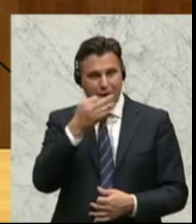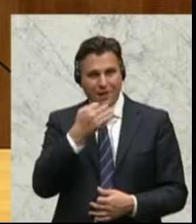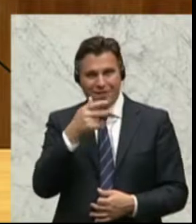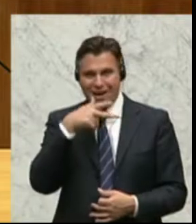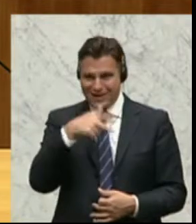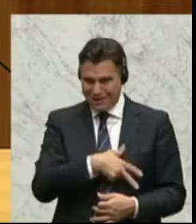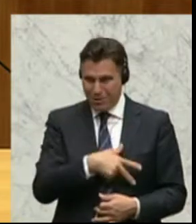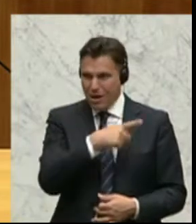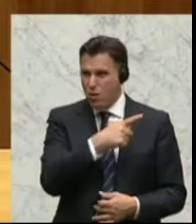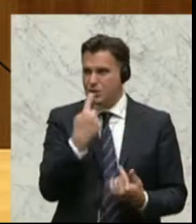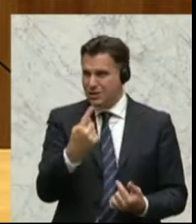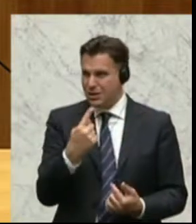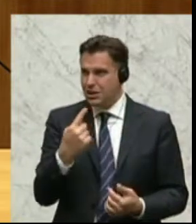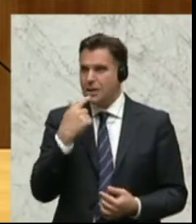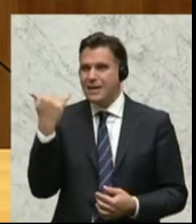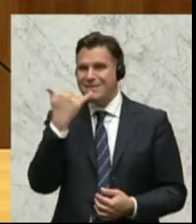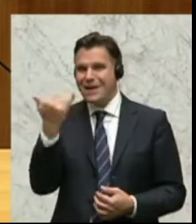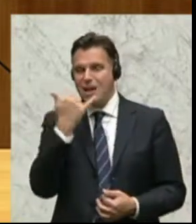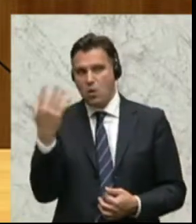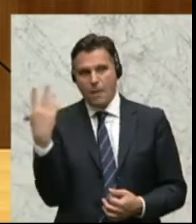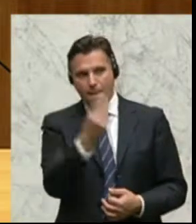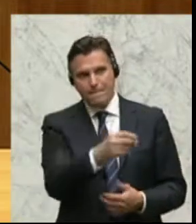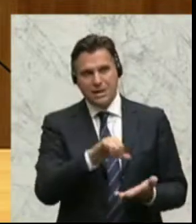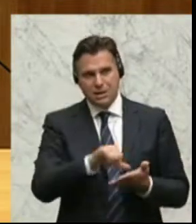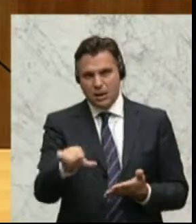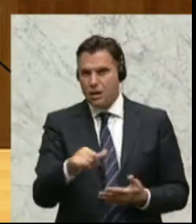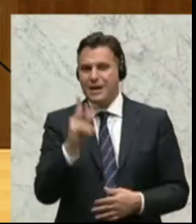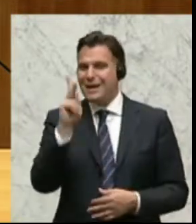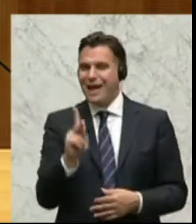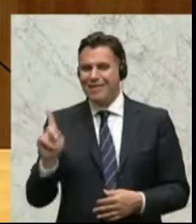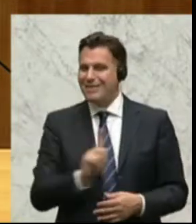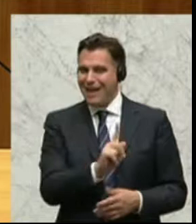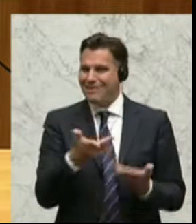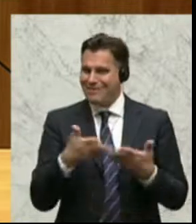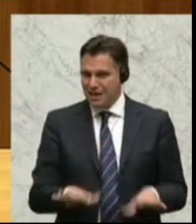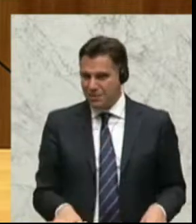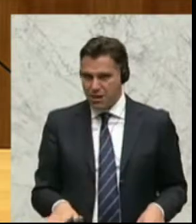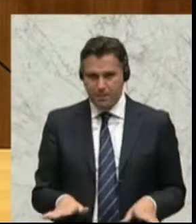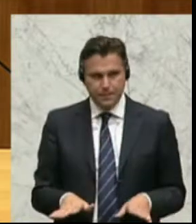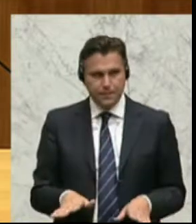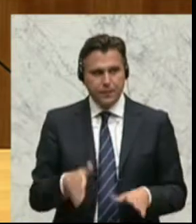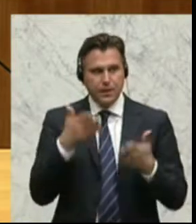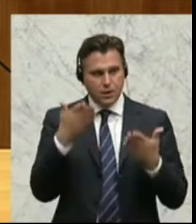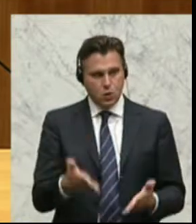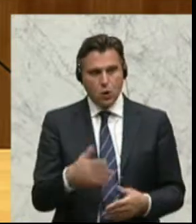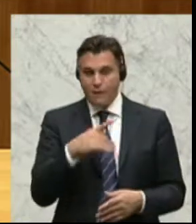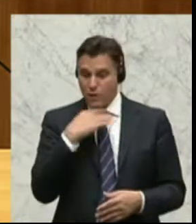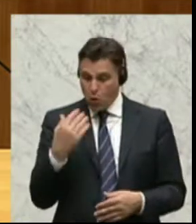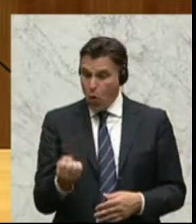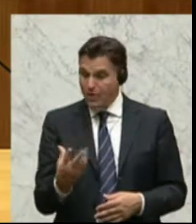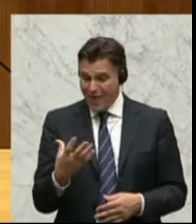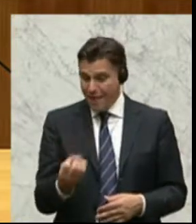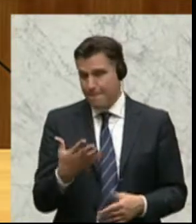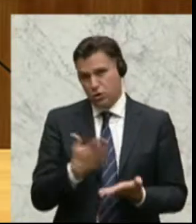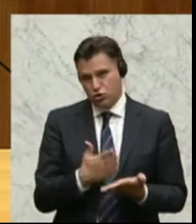von der Telekom bekommen, der plötzlich nicht mehr kandidiert hat. Und ich sage Ihnen, wenn dieses rote Lämpchen hier nicht leuchten würde, ich würde Ihnen